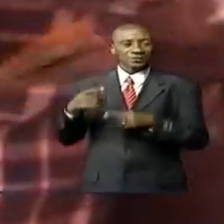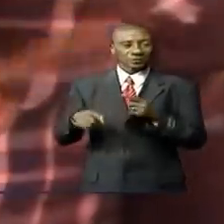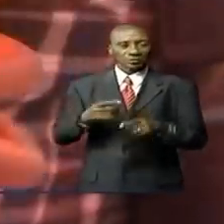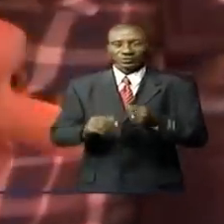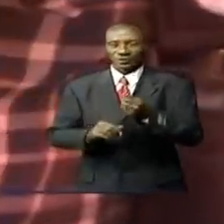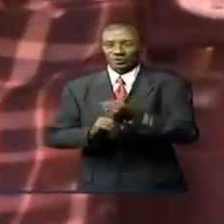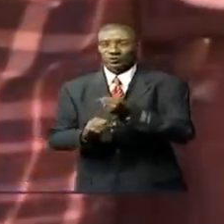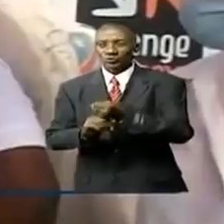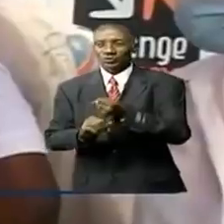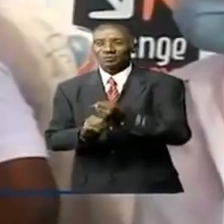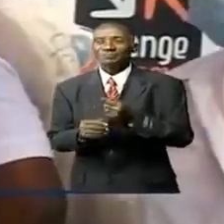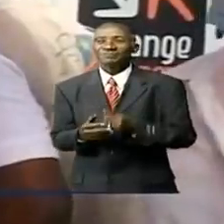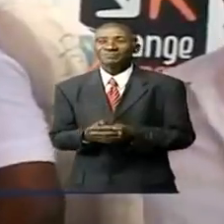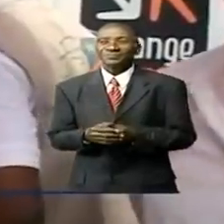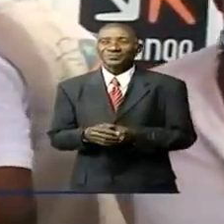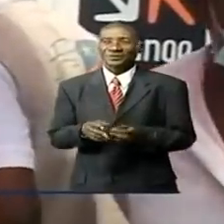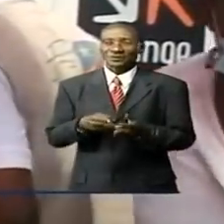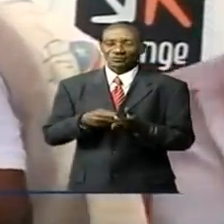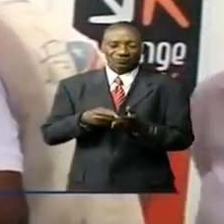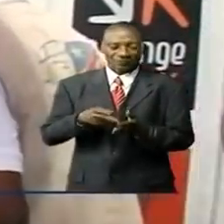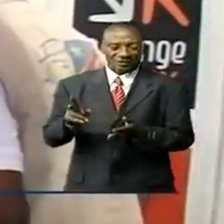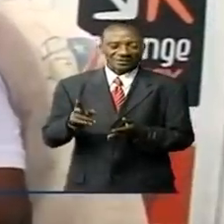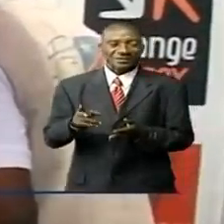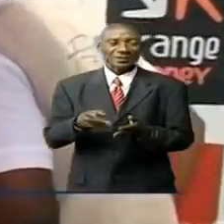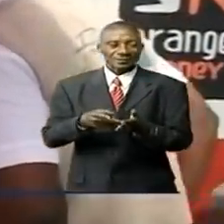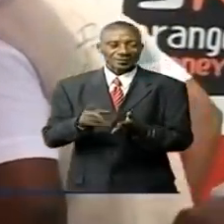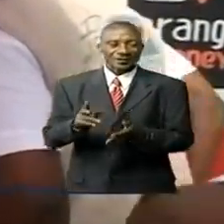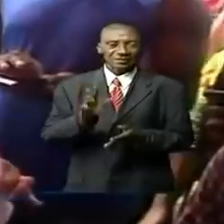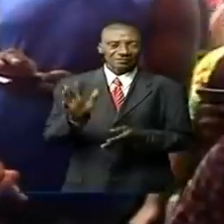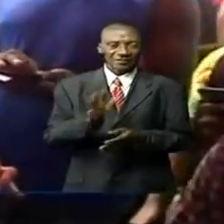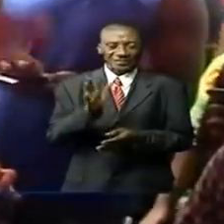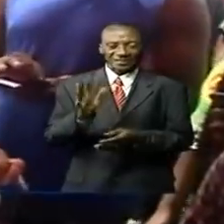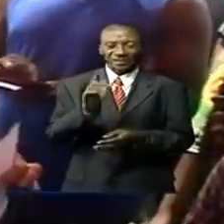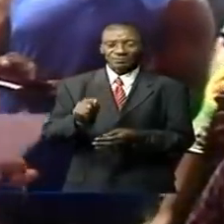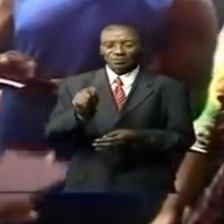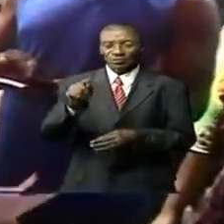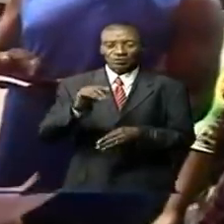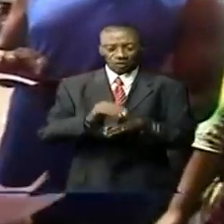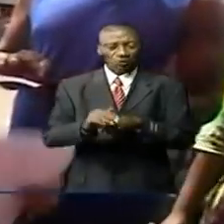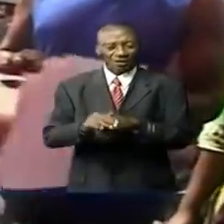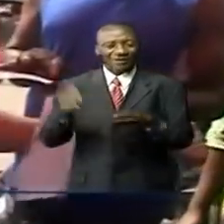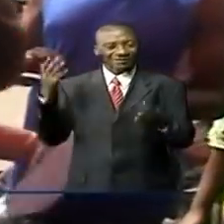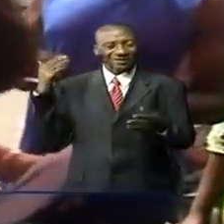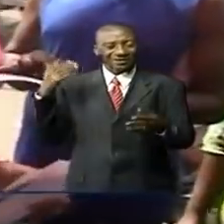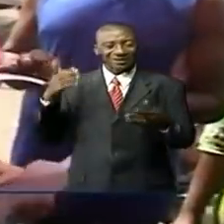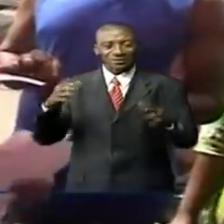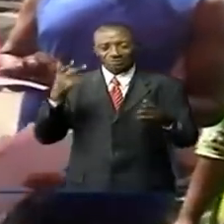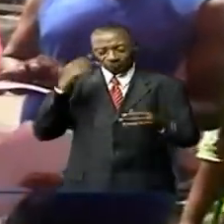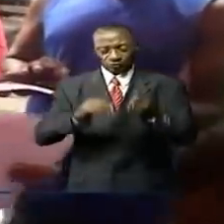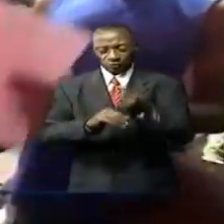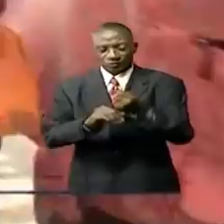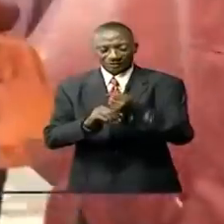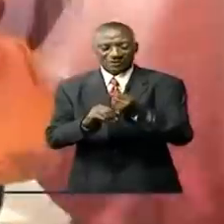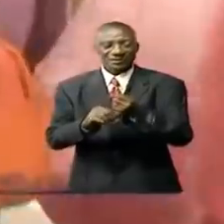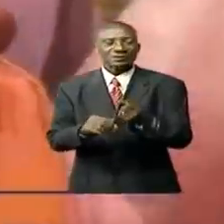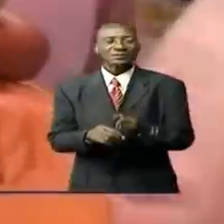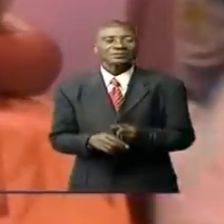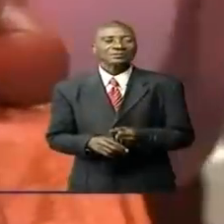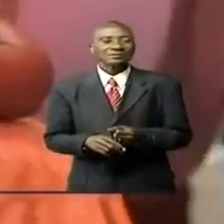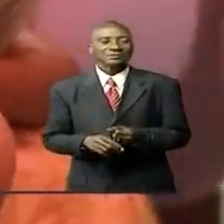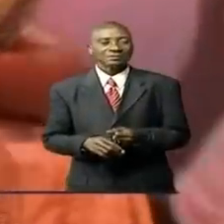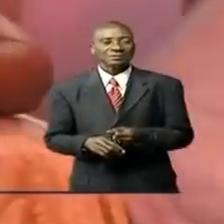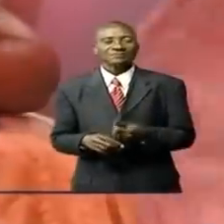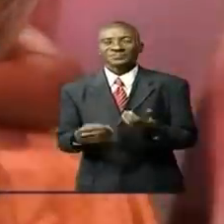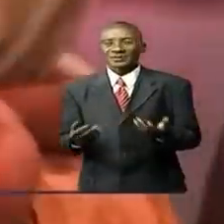par les paiements de 25 $ le mois via le téléphone. Tôt ce matin, les animateurs de ces projets Stepkin à leur tête,